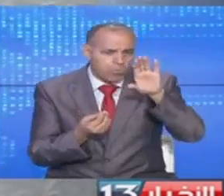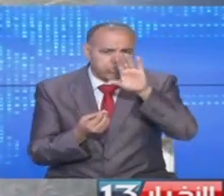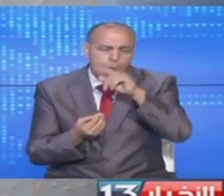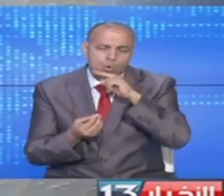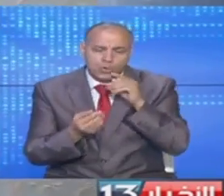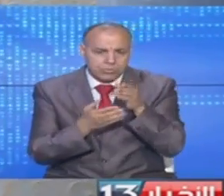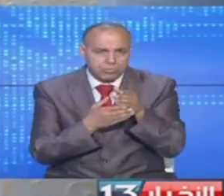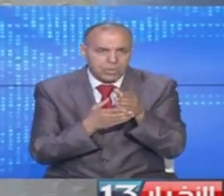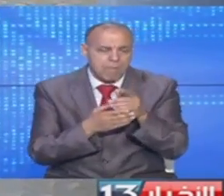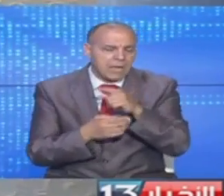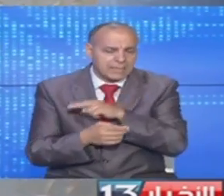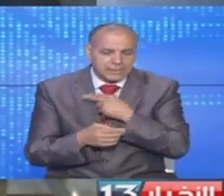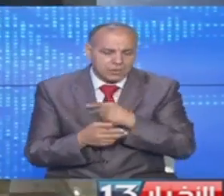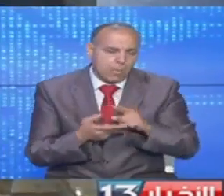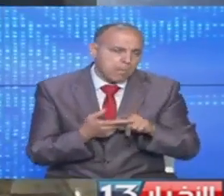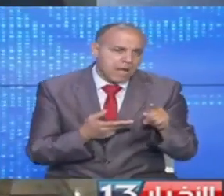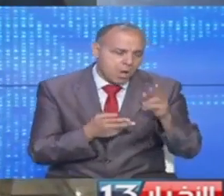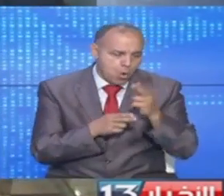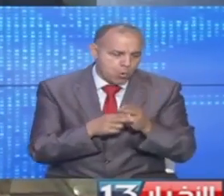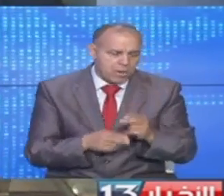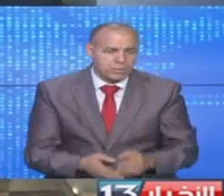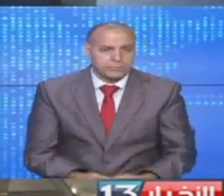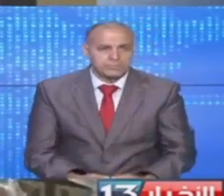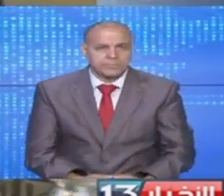موسكو ثم جنيف وأخيرا في روما.